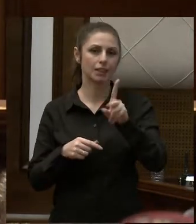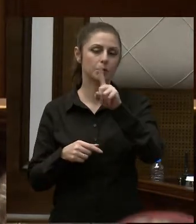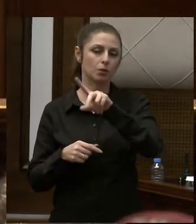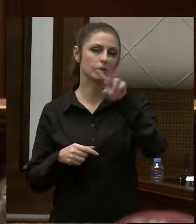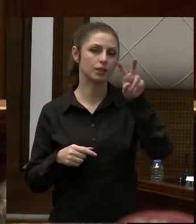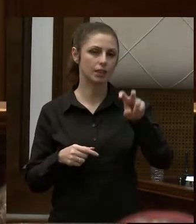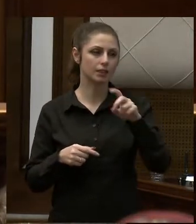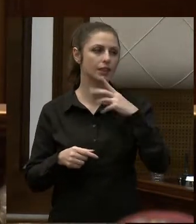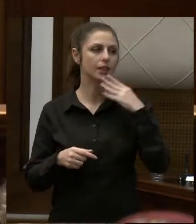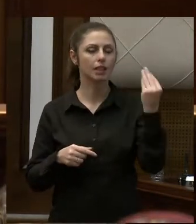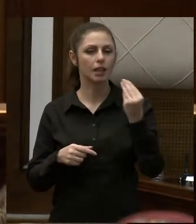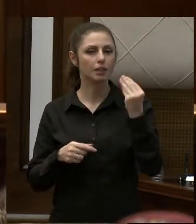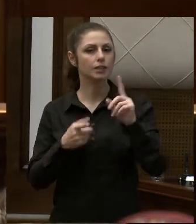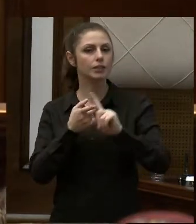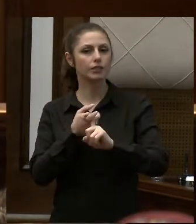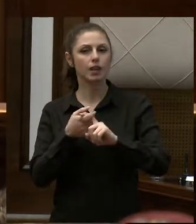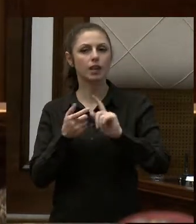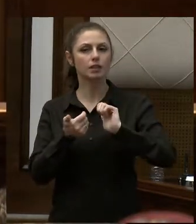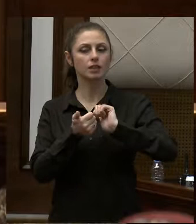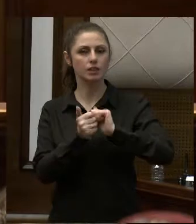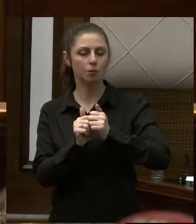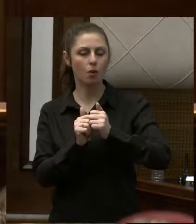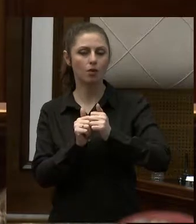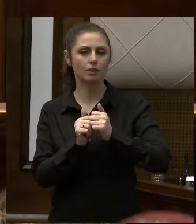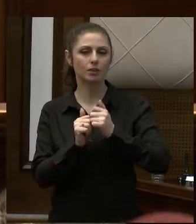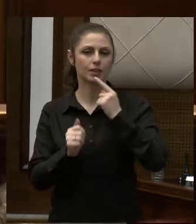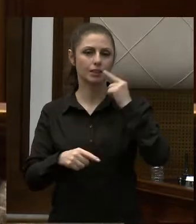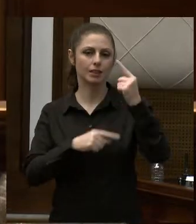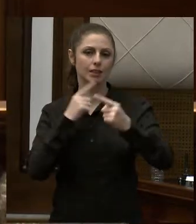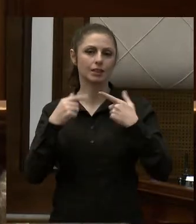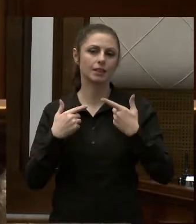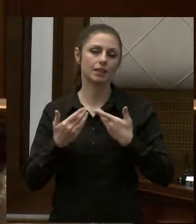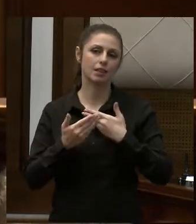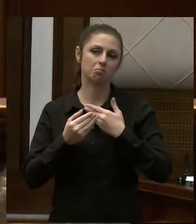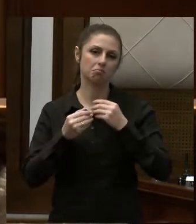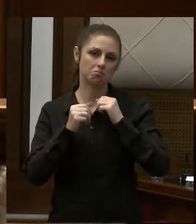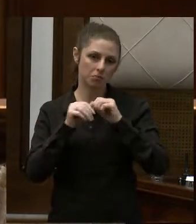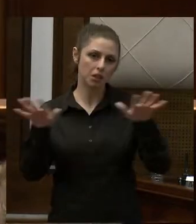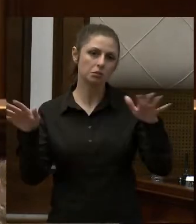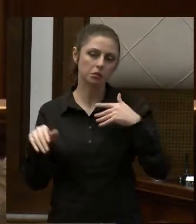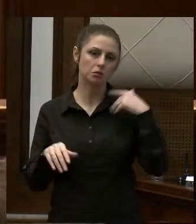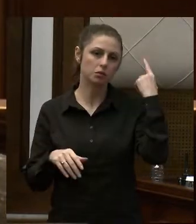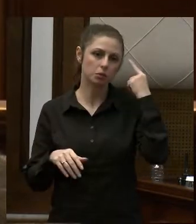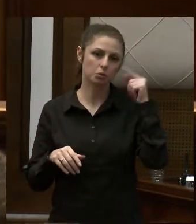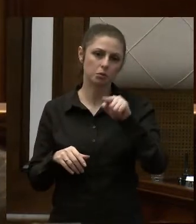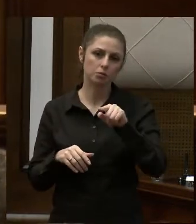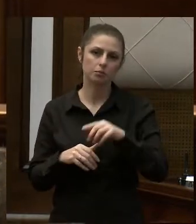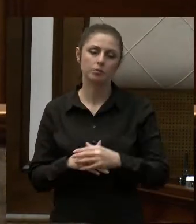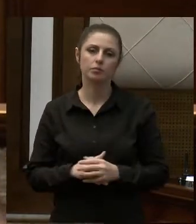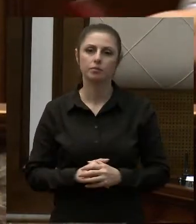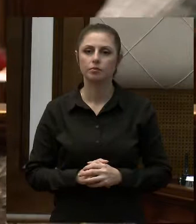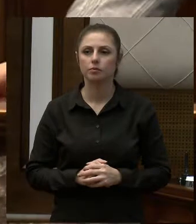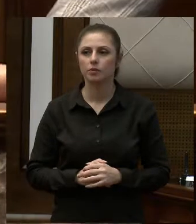2019-18'i gençlik ve spor yılı ilan etmeyi biz önerdik. Burada rötuş yapılabilir.